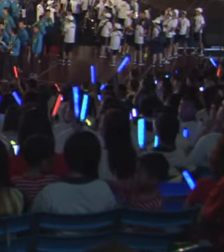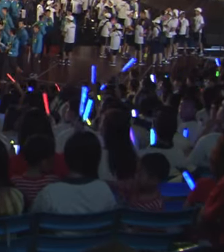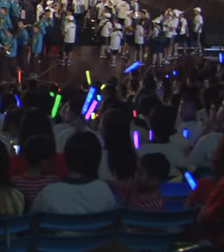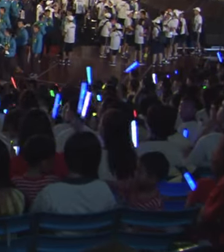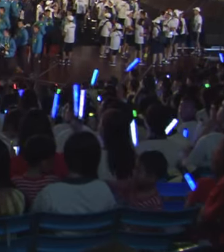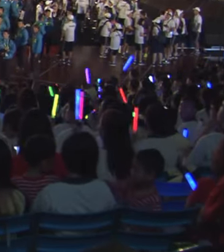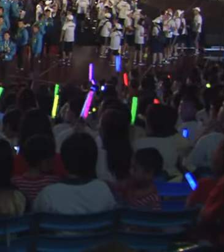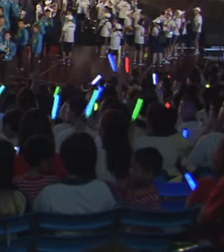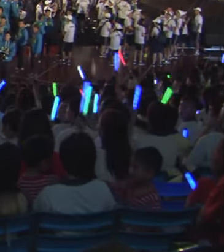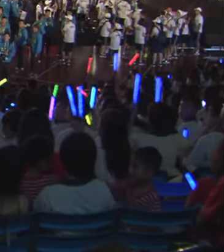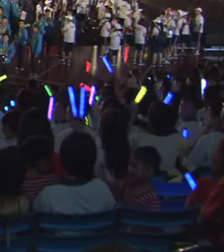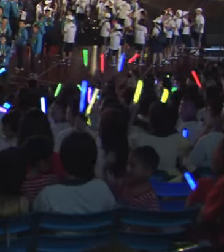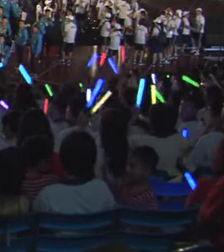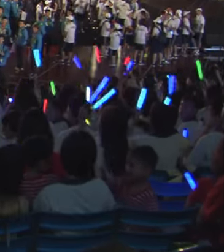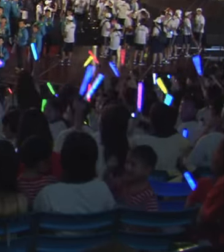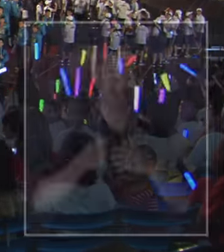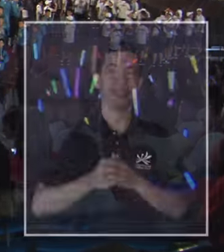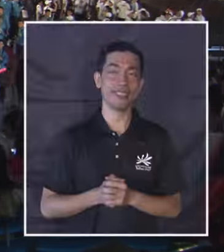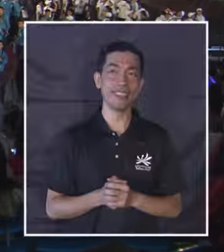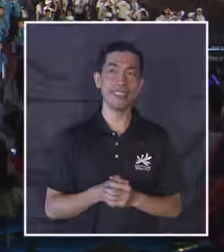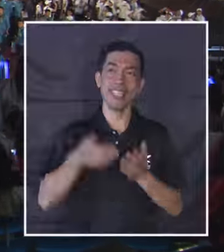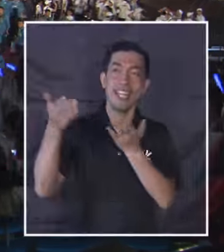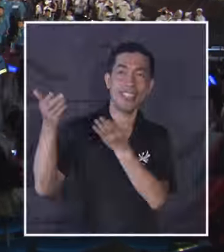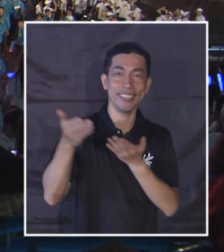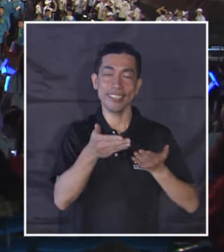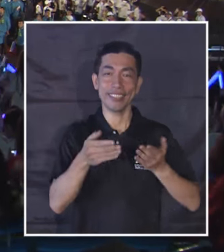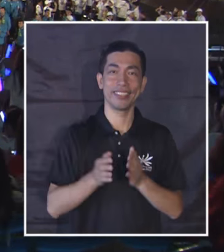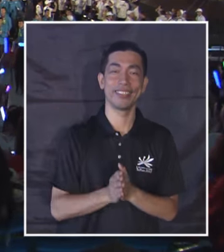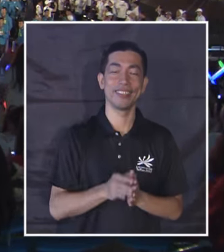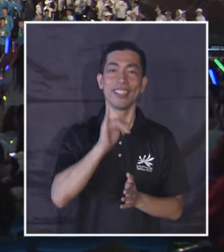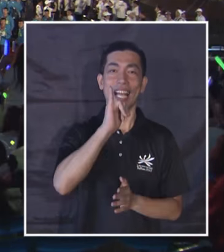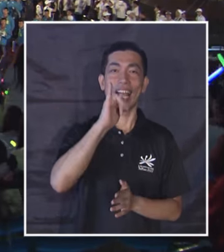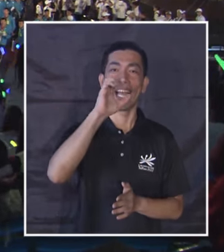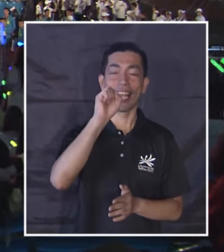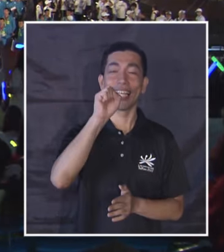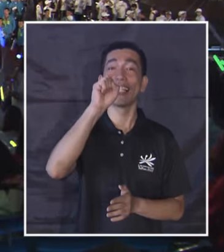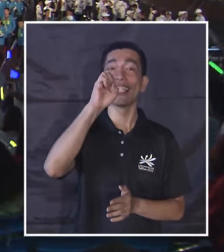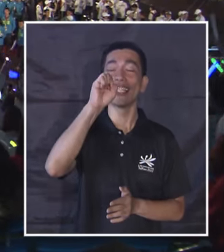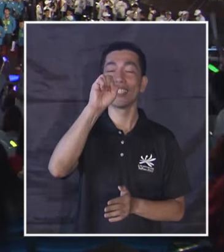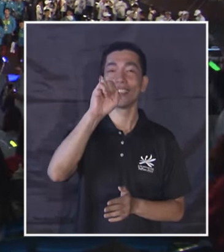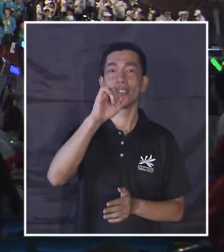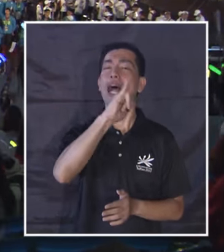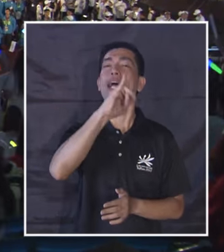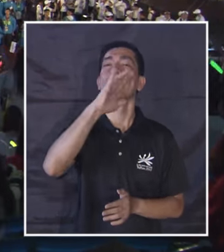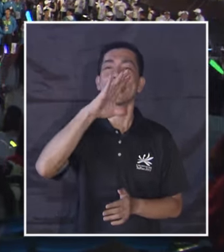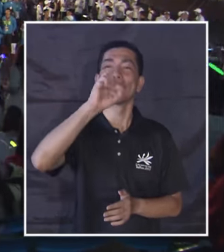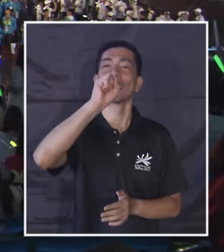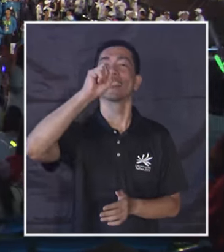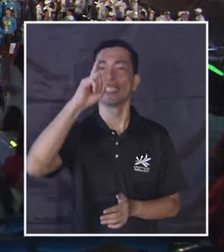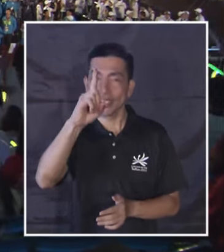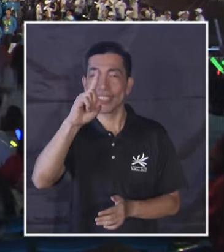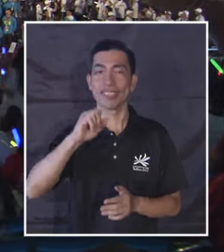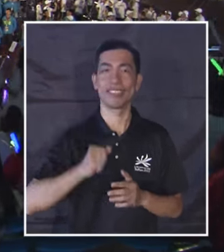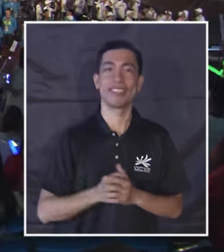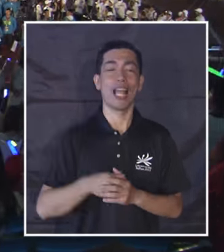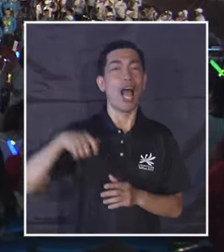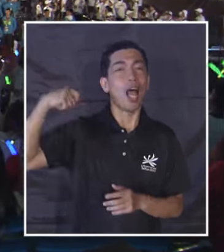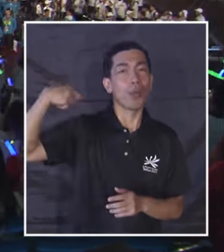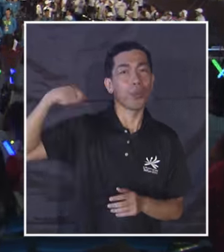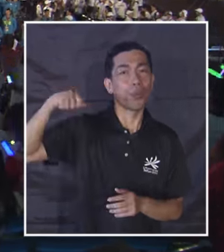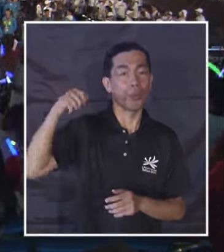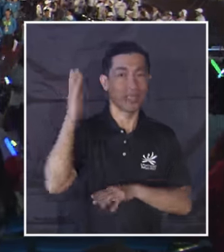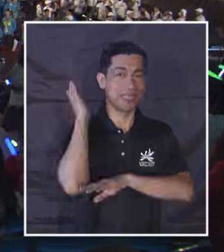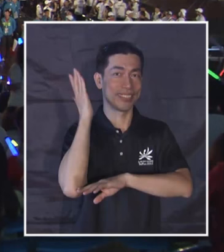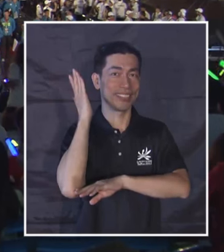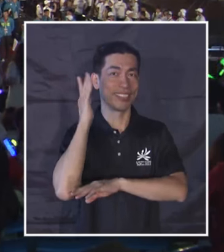接着我们有请国际听障运动总会主席 Dr. Valerie 来跟我们说几